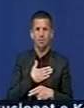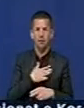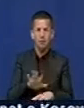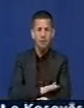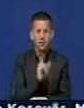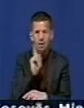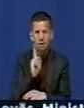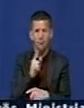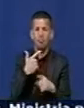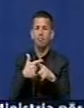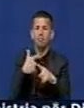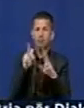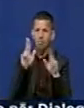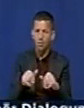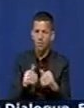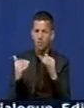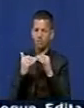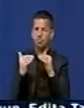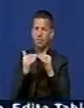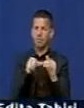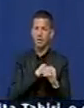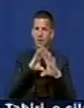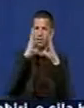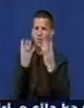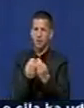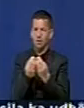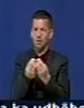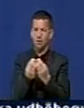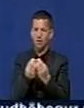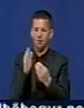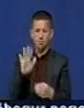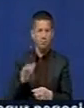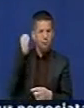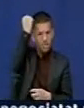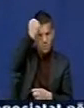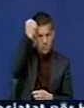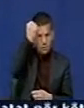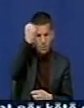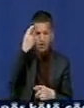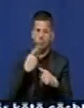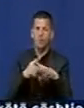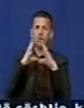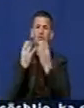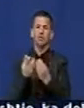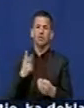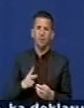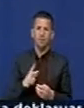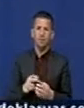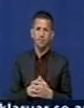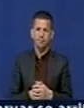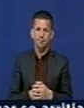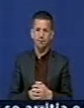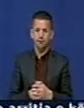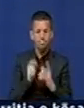emocionale, por të arsyeshme në përputhje me interesat afatgjate të Republikës së Kosovës dhe qytetarëve të saj.